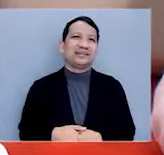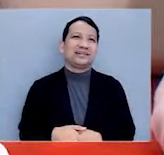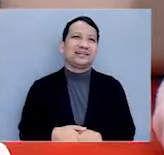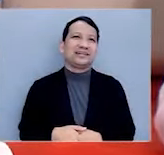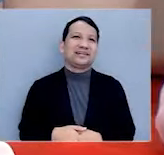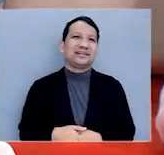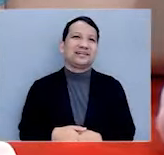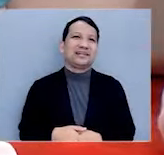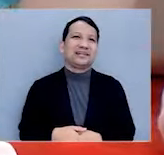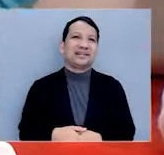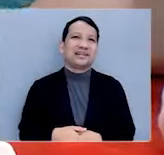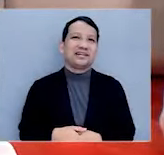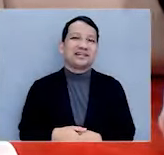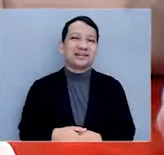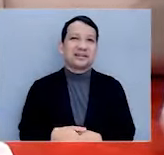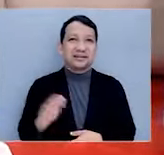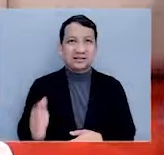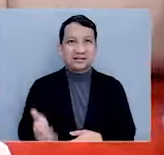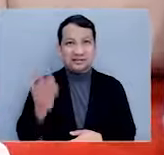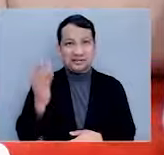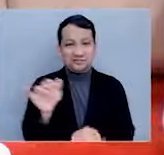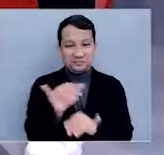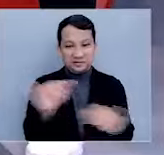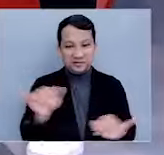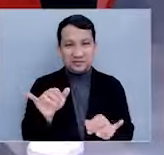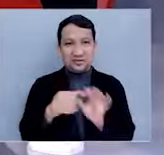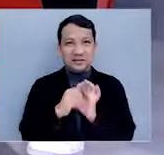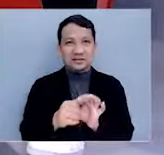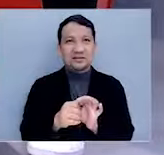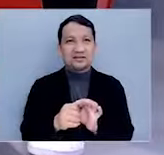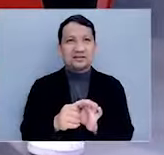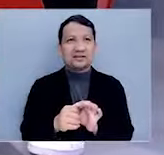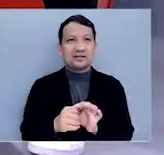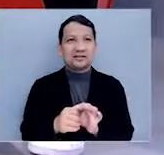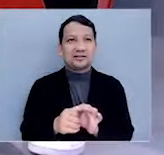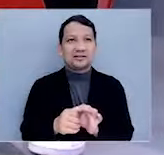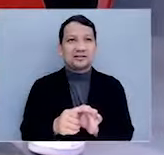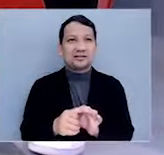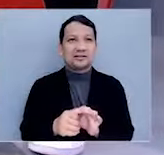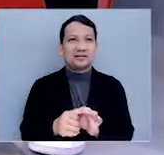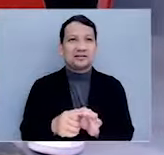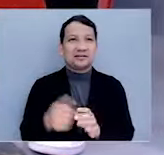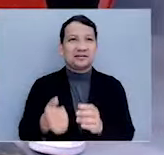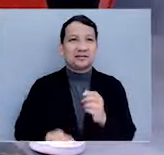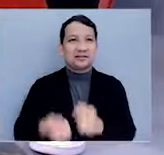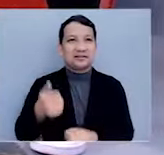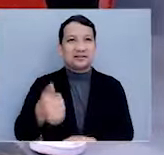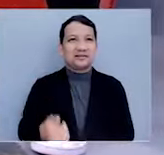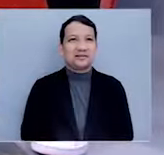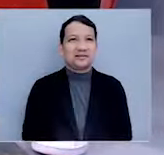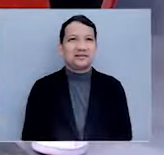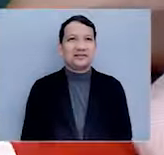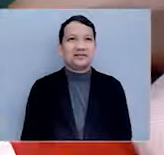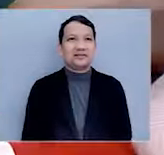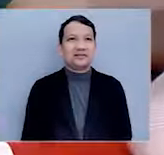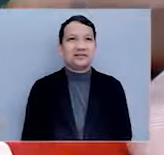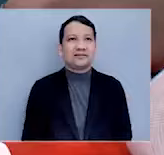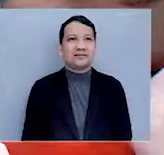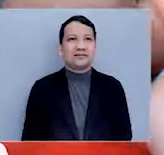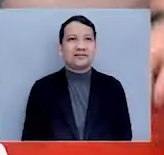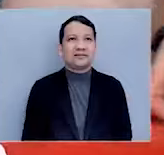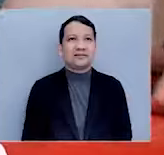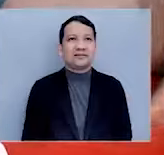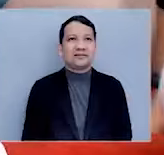ngayon. Dahil ngayong umaga, tulad niya, hindi rin maipagkakaila, eh winner naman ang ating bisita ngayon.